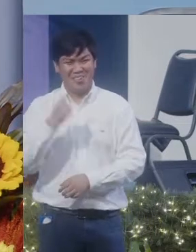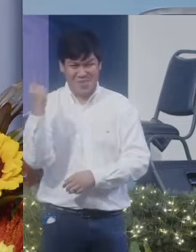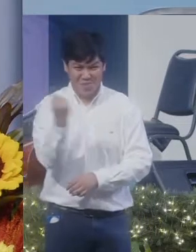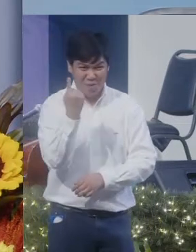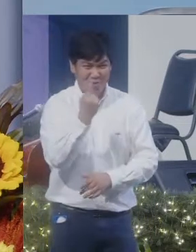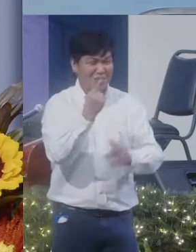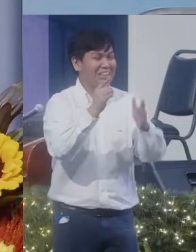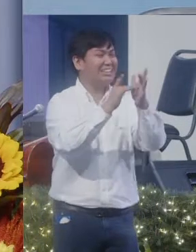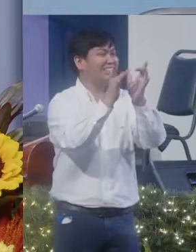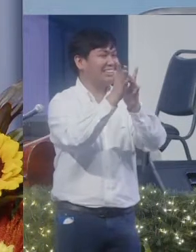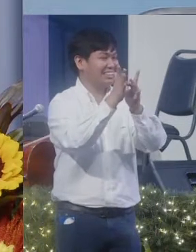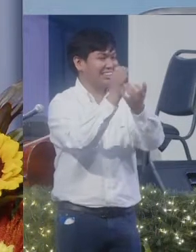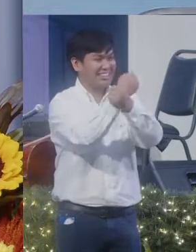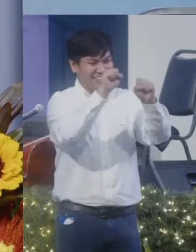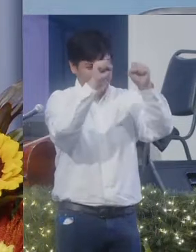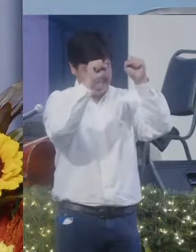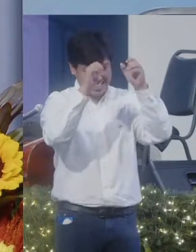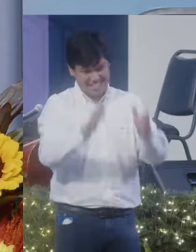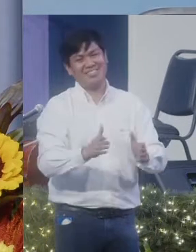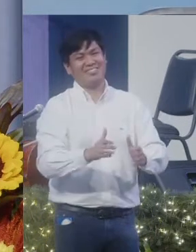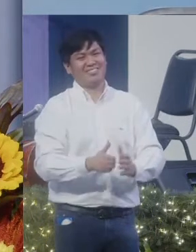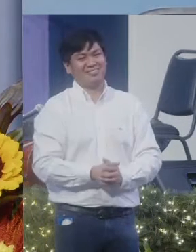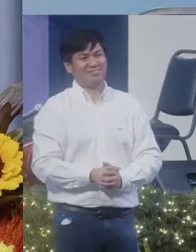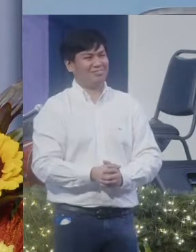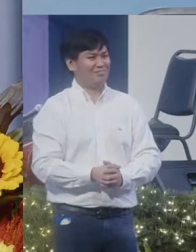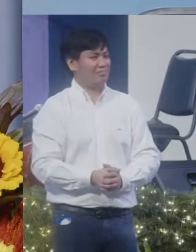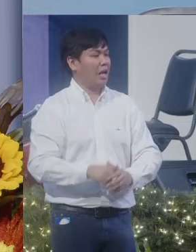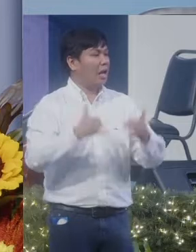doon, "Since you have been born